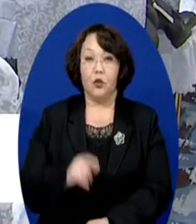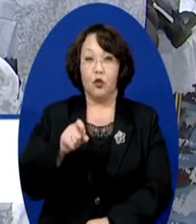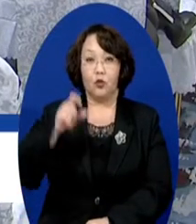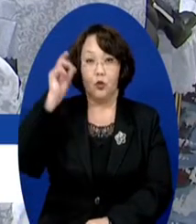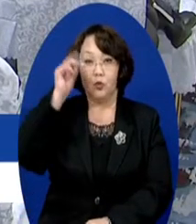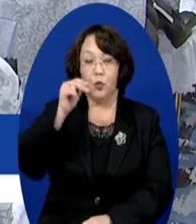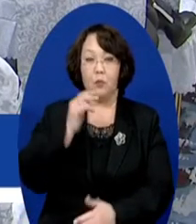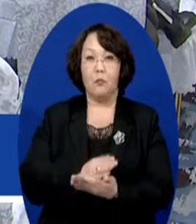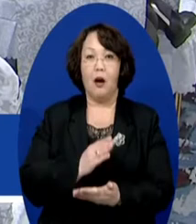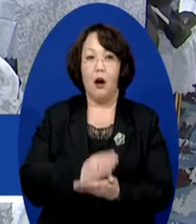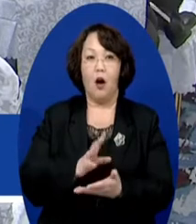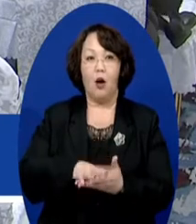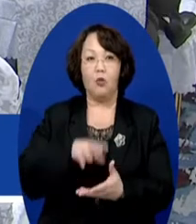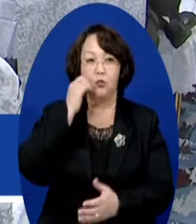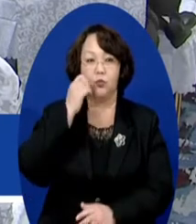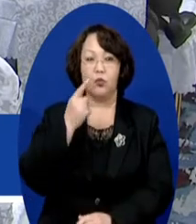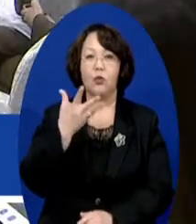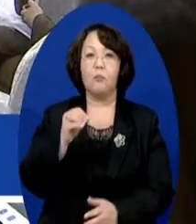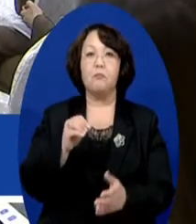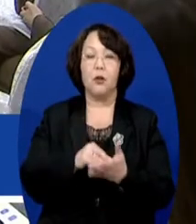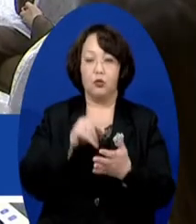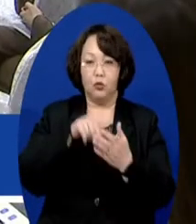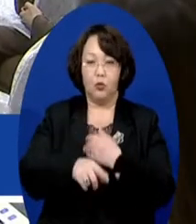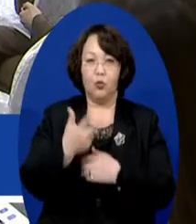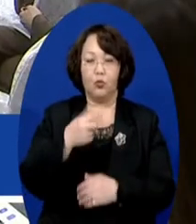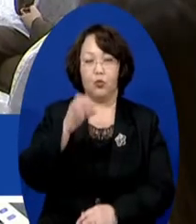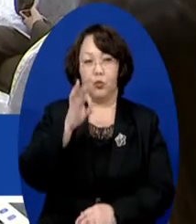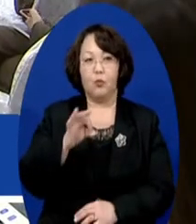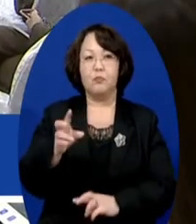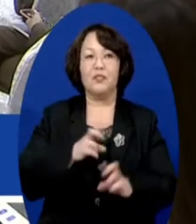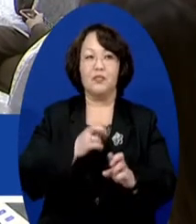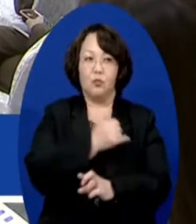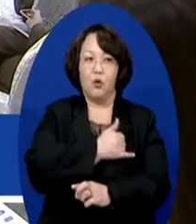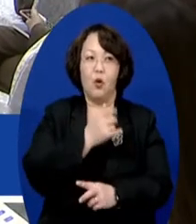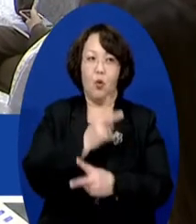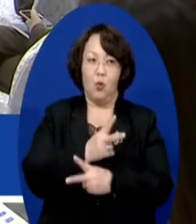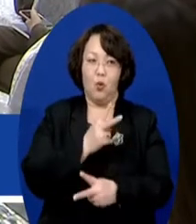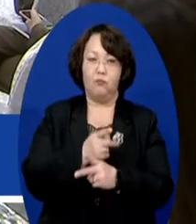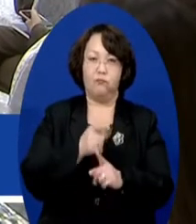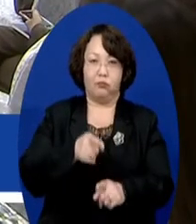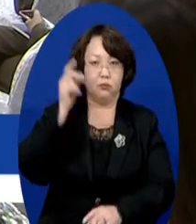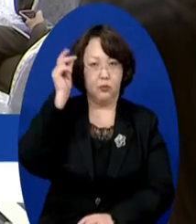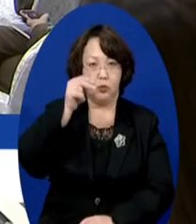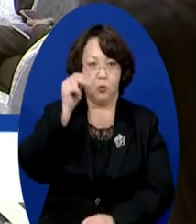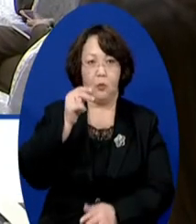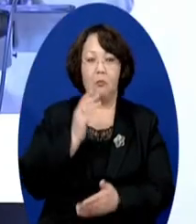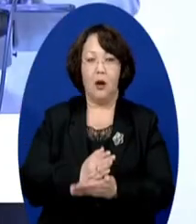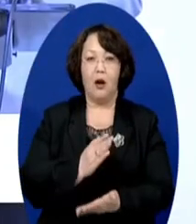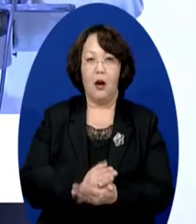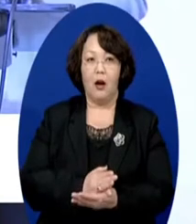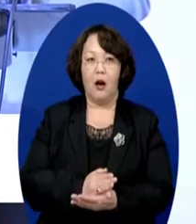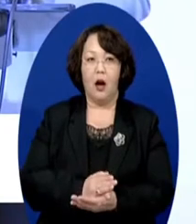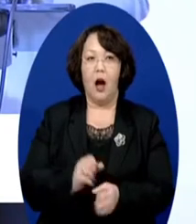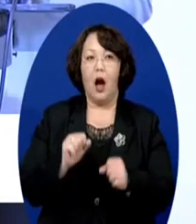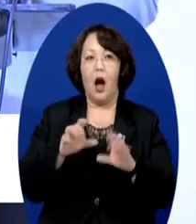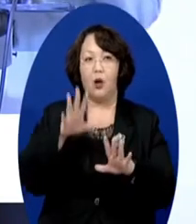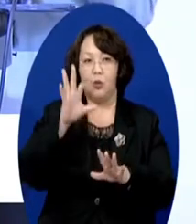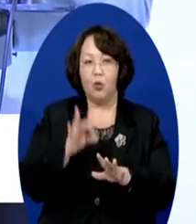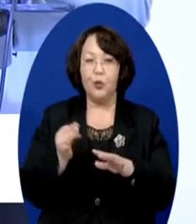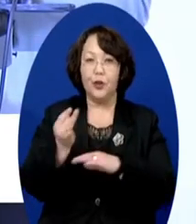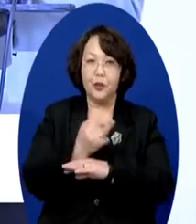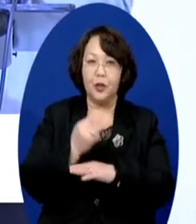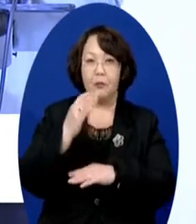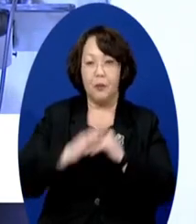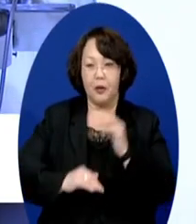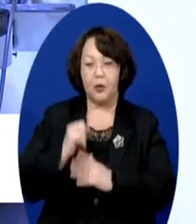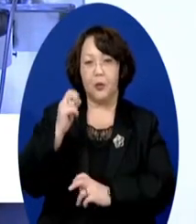Одоо суралцаж байгаа 150 мянган орчим оюутны 30 гаруй хувь нь бизнесийн удирдлага, хууль эрх зүйн чиглэлээр суралцдаг бол ердөө 10 хувь нь